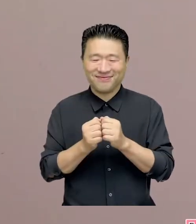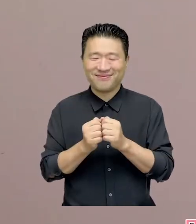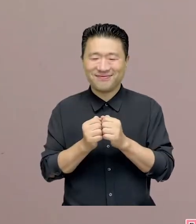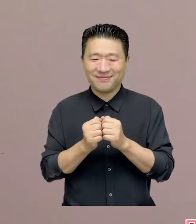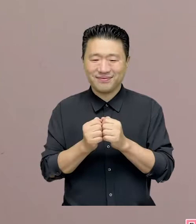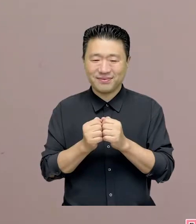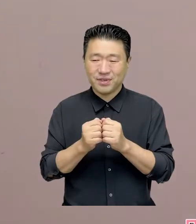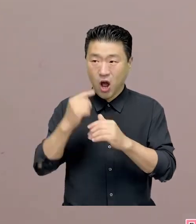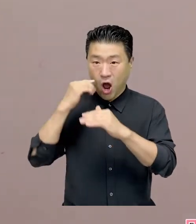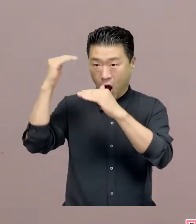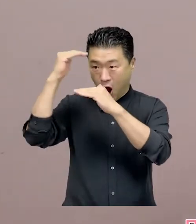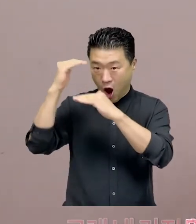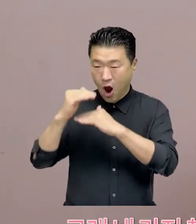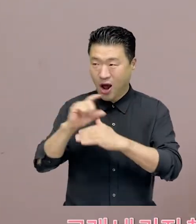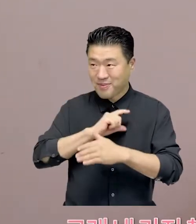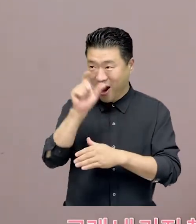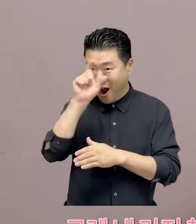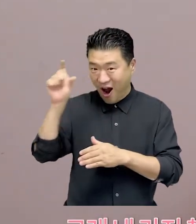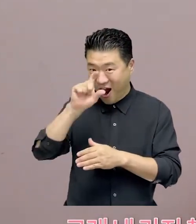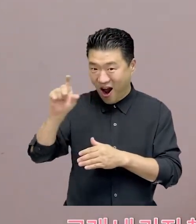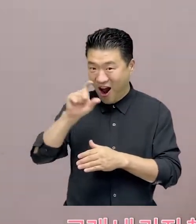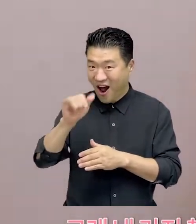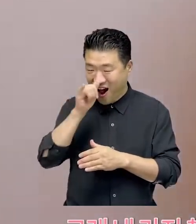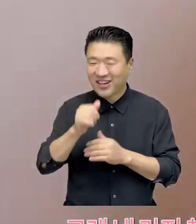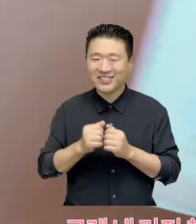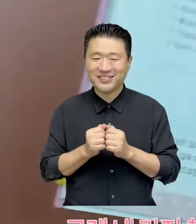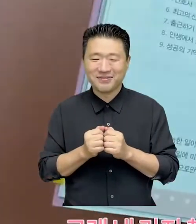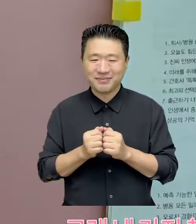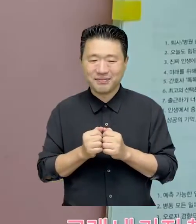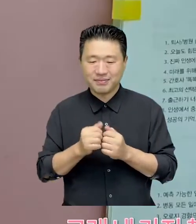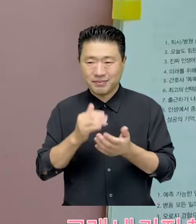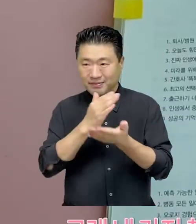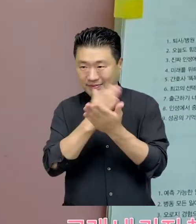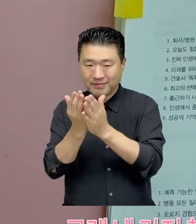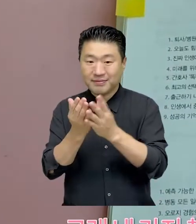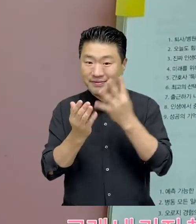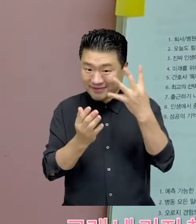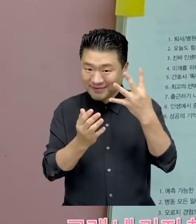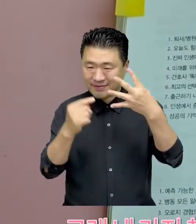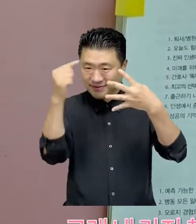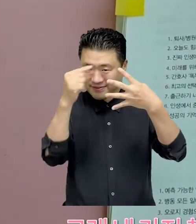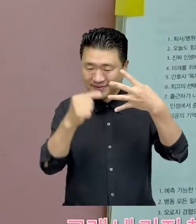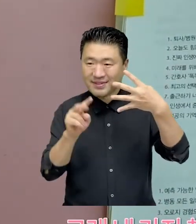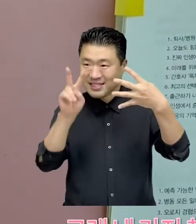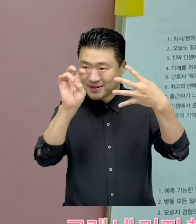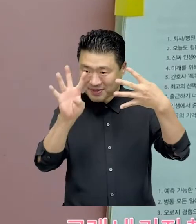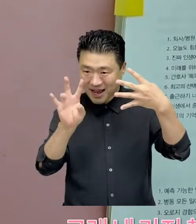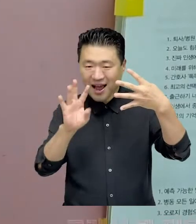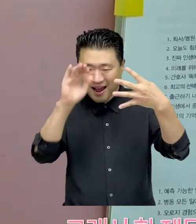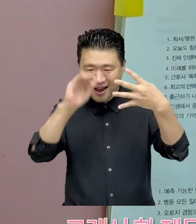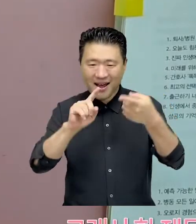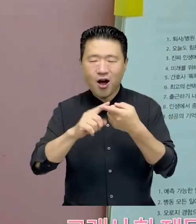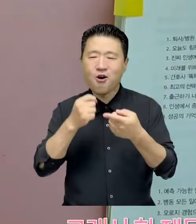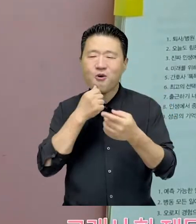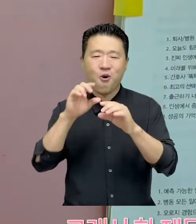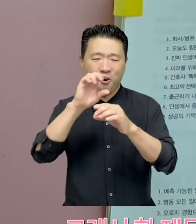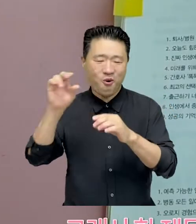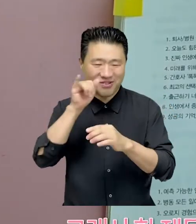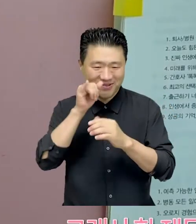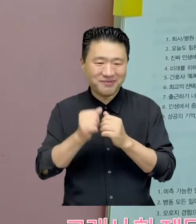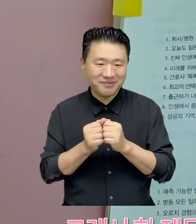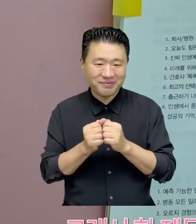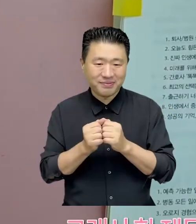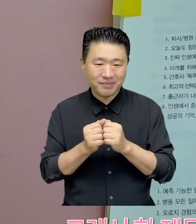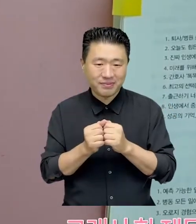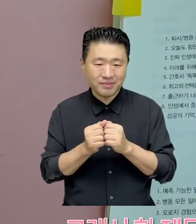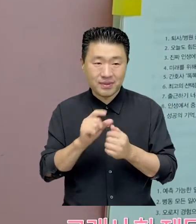드리겠습니다. 먼저 목차부터 소개를 해 드릴 텐데요. 크게 4가지 챕터, 총 24개의 소제목으로 구성을